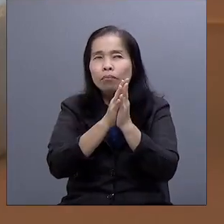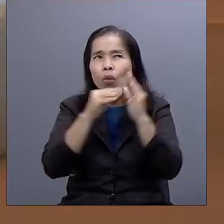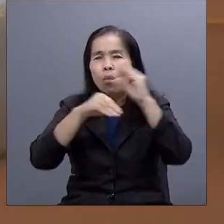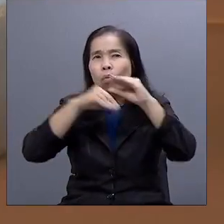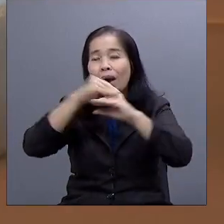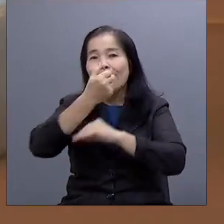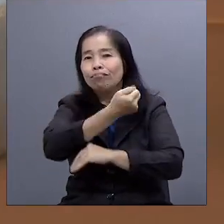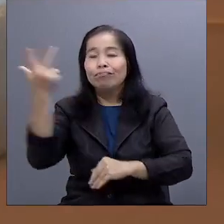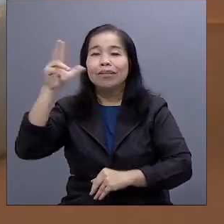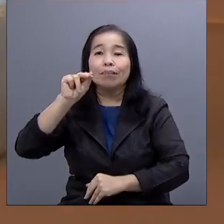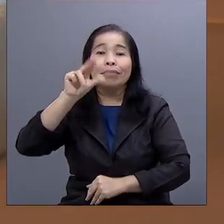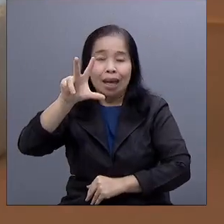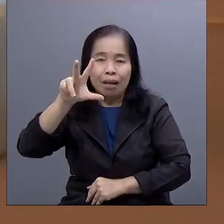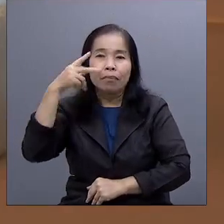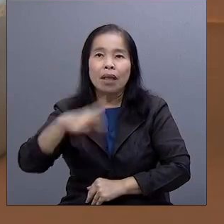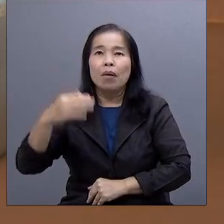All